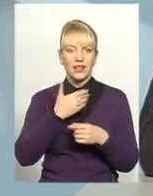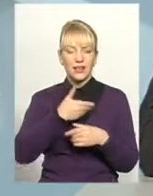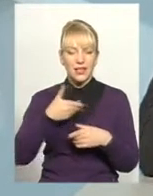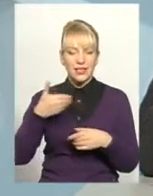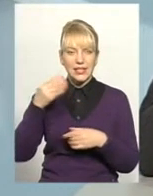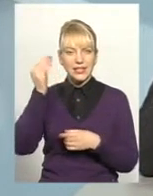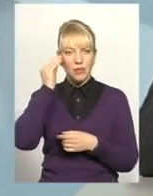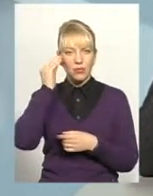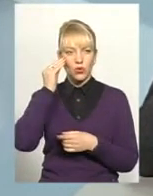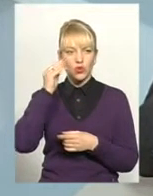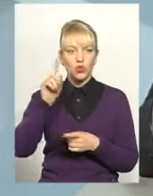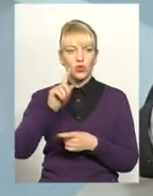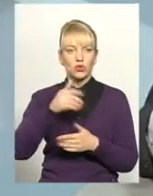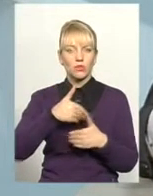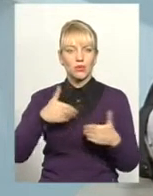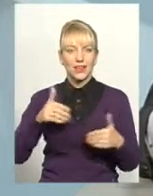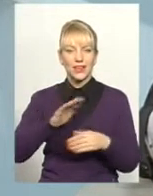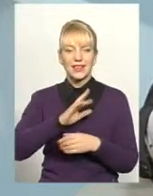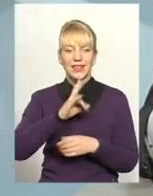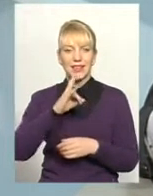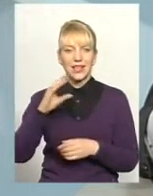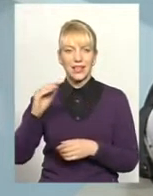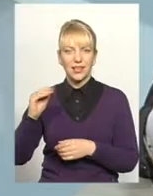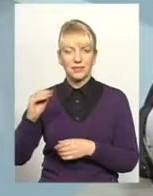ми, значить,